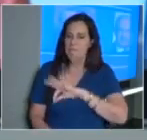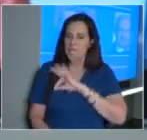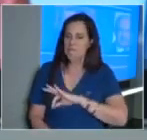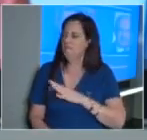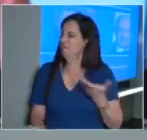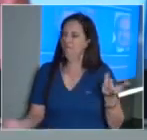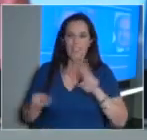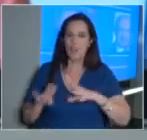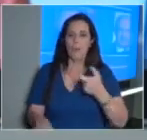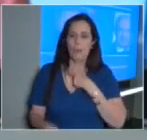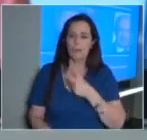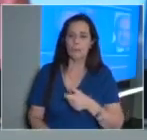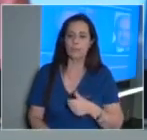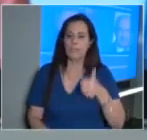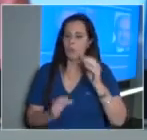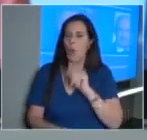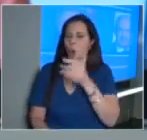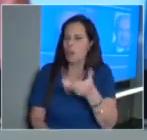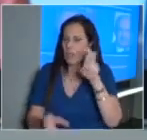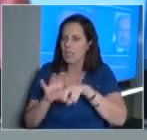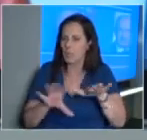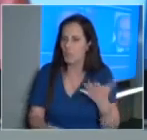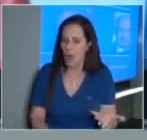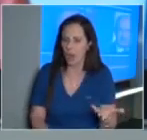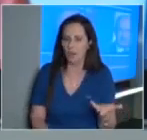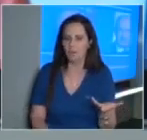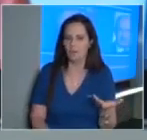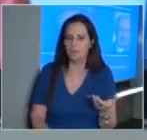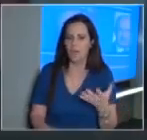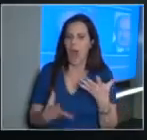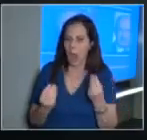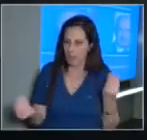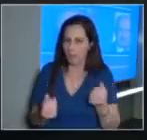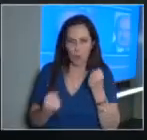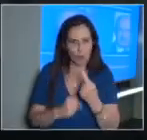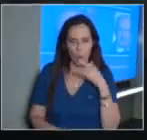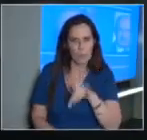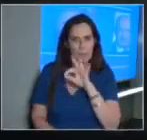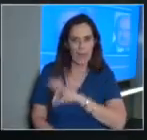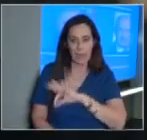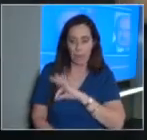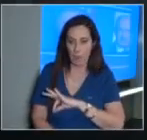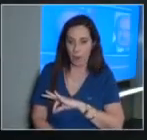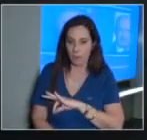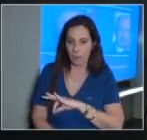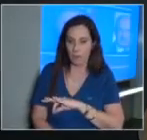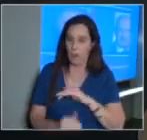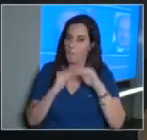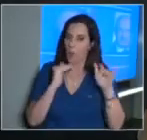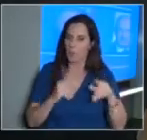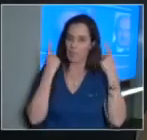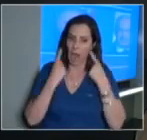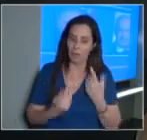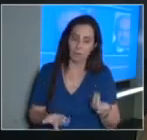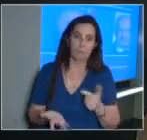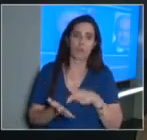דחק אותנו לפינה, יריב לוין אמר, מההתחלה הוא לא רצה בכלל להיכנס לקואליציה, הרבה מאוד דברים קשים אומרים נגד ליברמן שם, פחות נגד החרדים. טוב,